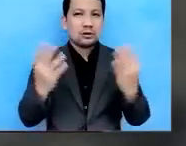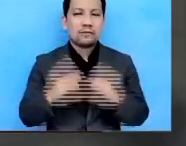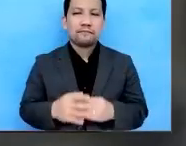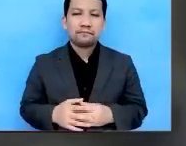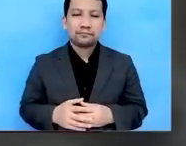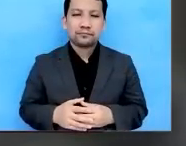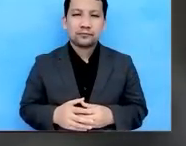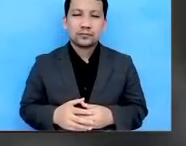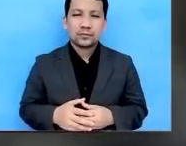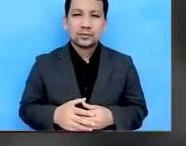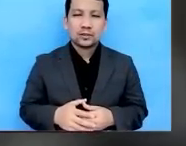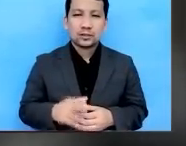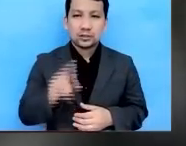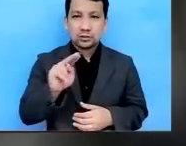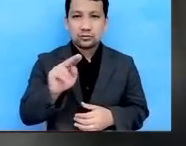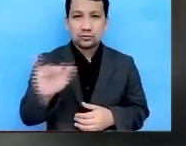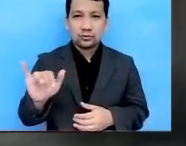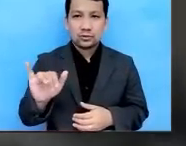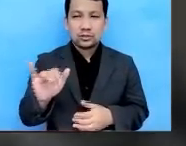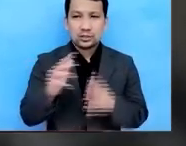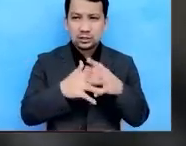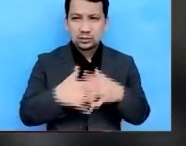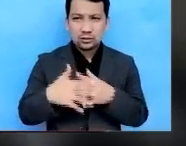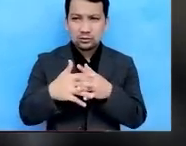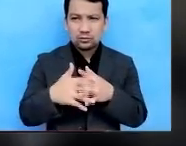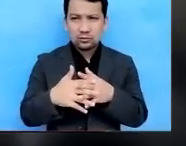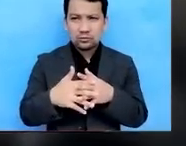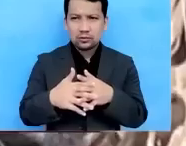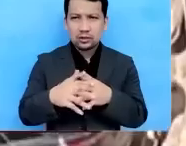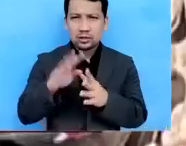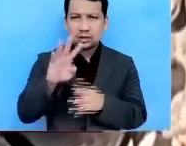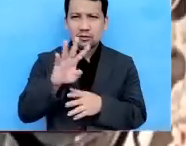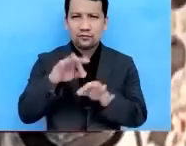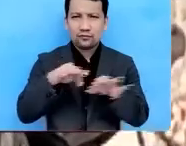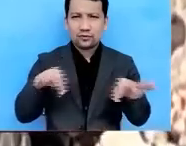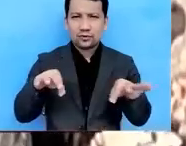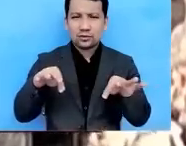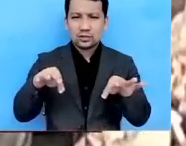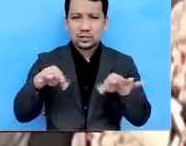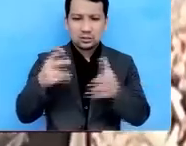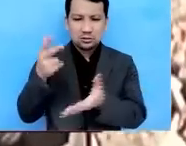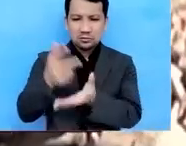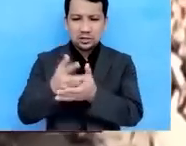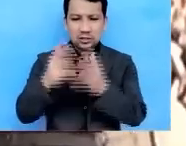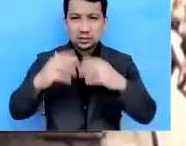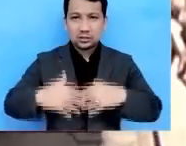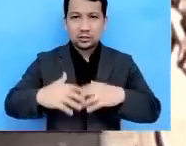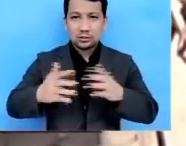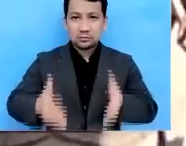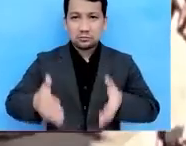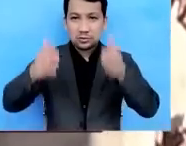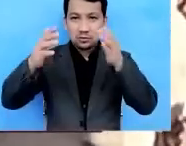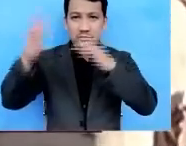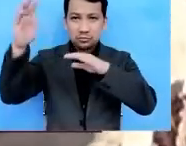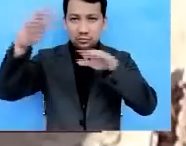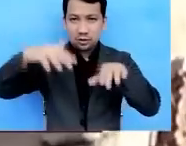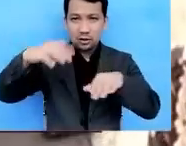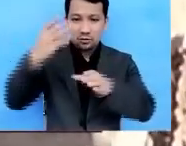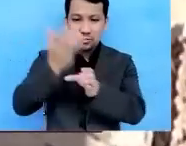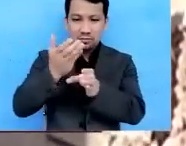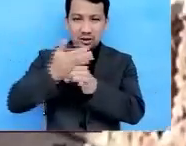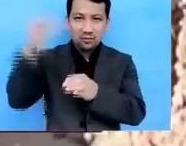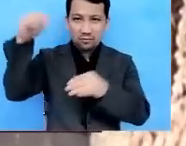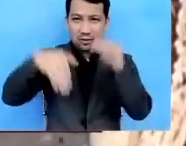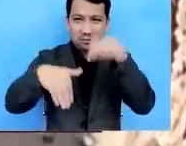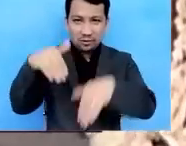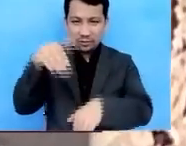Sa Manhattan, New York naman sa Amerika, gumuho ang 4 na palapag na parking building. Nagbagsakan ang mga sasakyan, isang